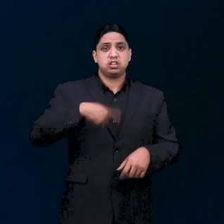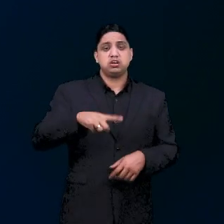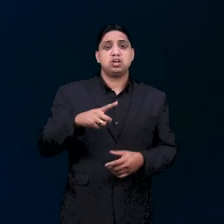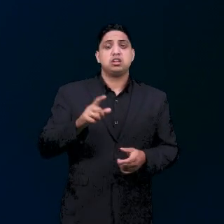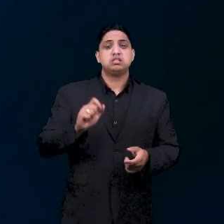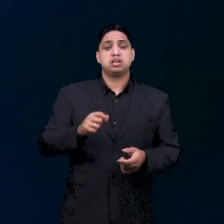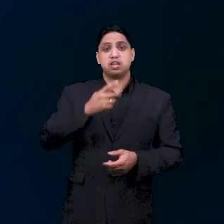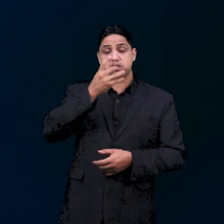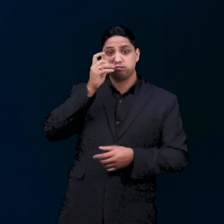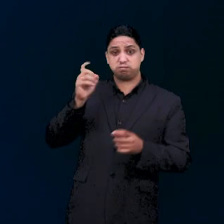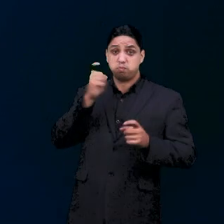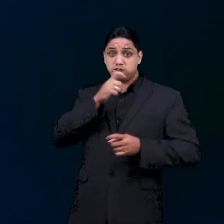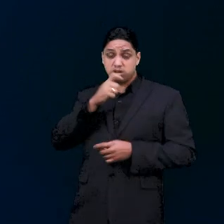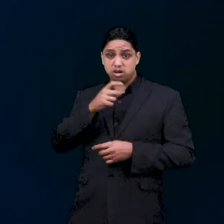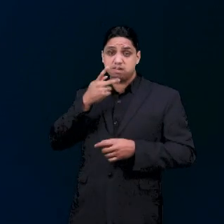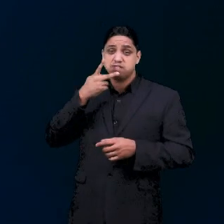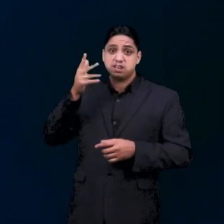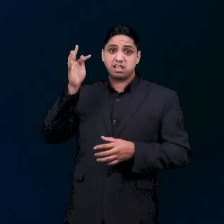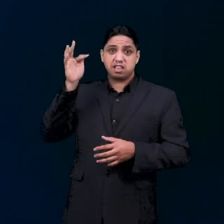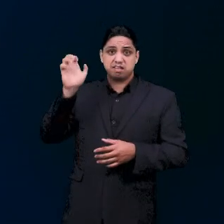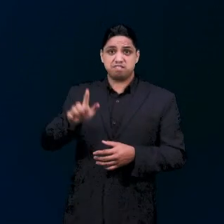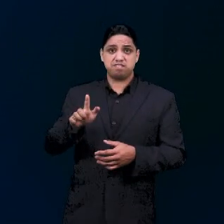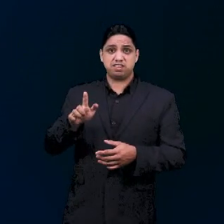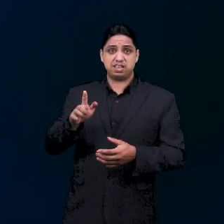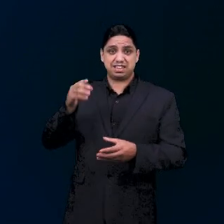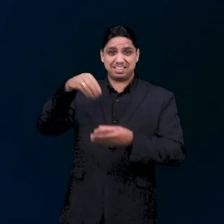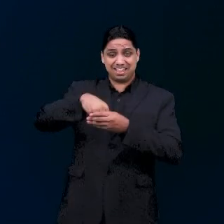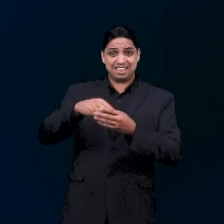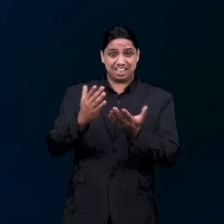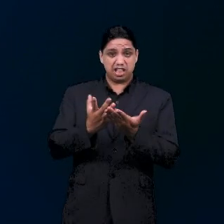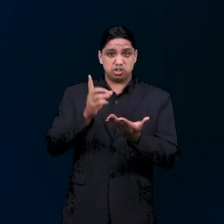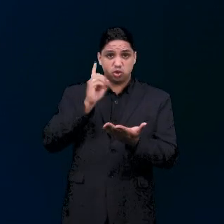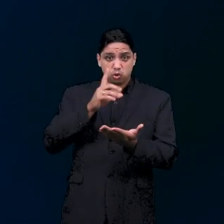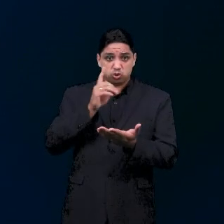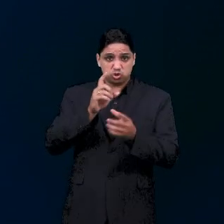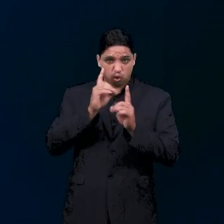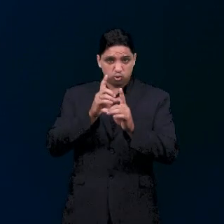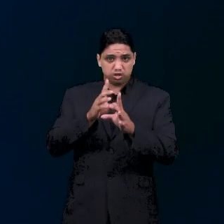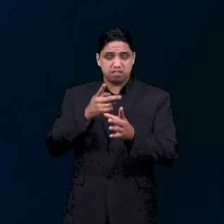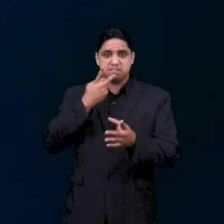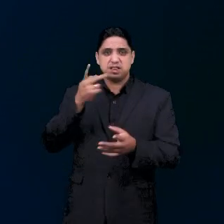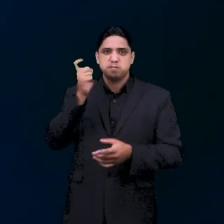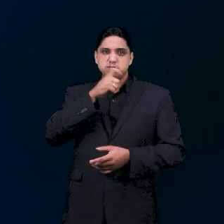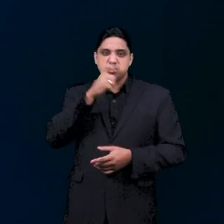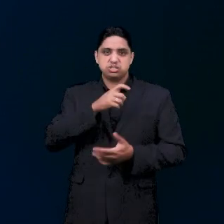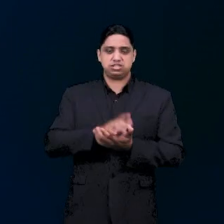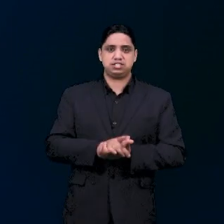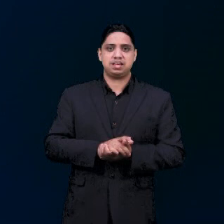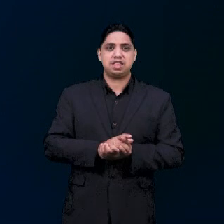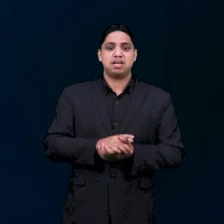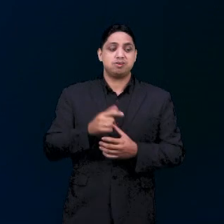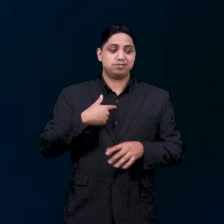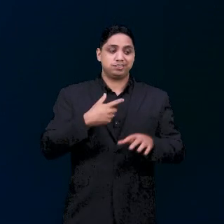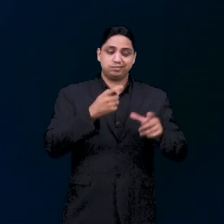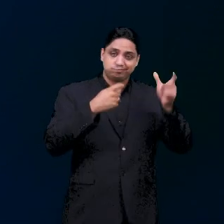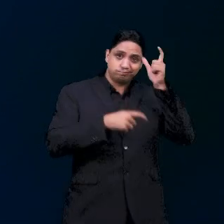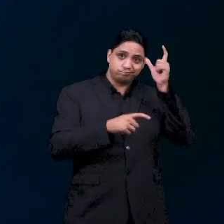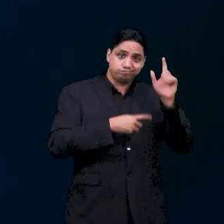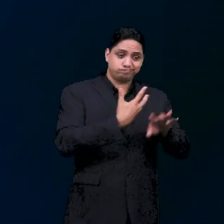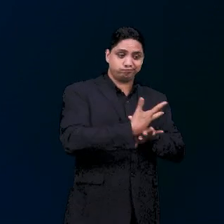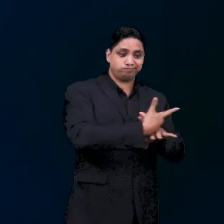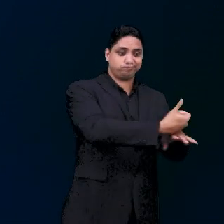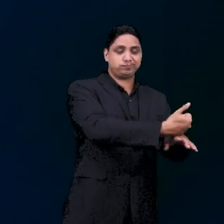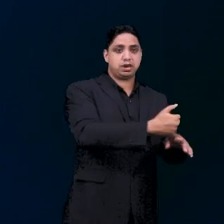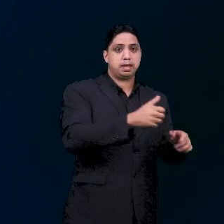apostates, abandonnant la doctrine contenue dans la parole et en prêtant l'oreille à des esprits trompeurs et doctrines de